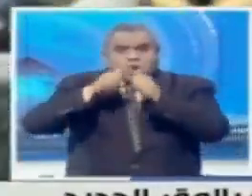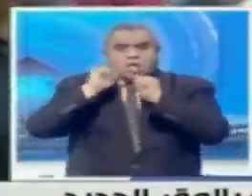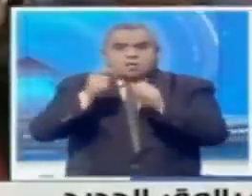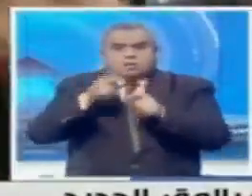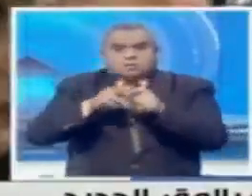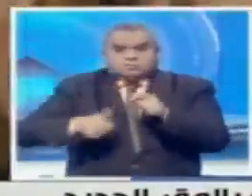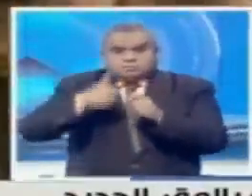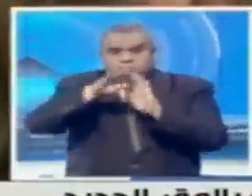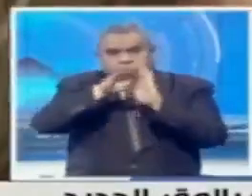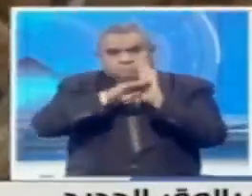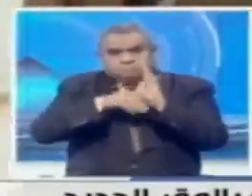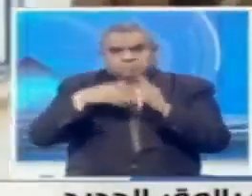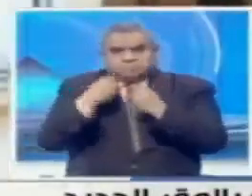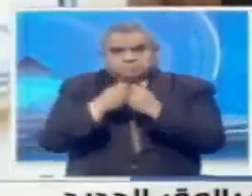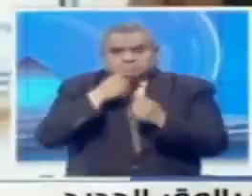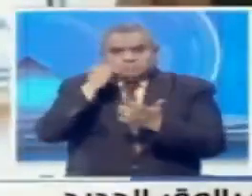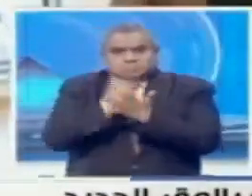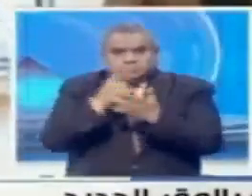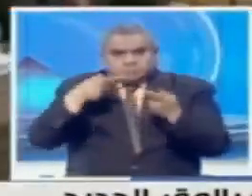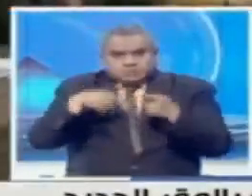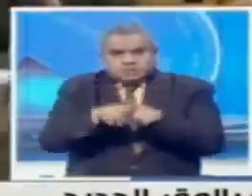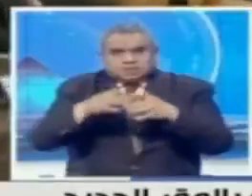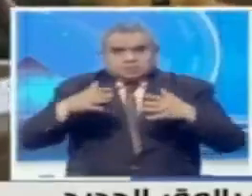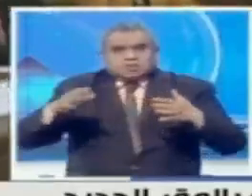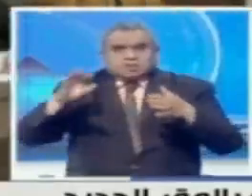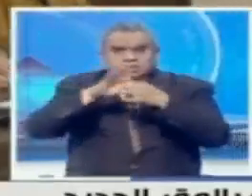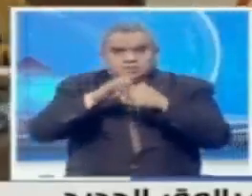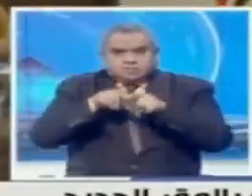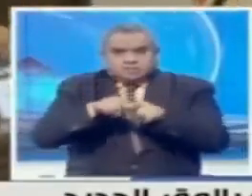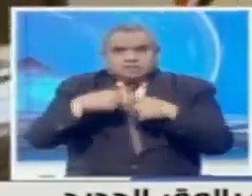بأدلة المعايير الصادرة عن الهيئة، بجانب توسيع التعاون على